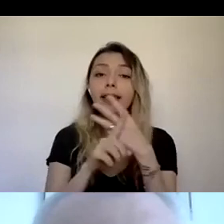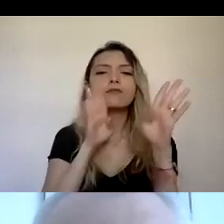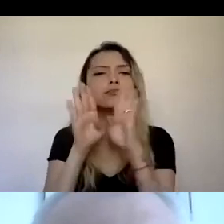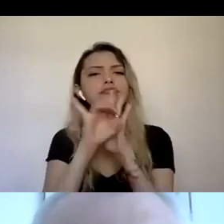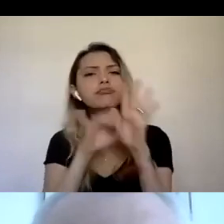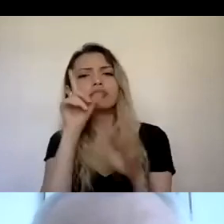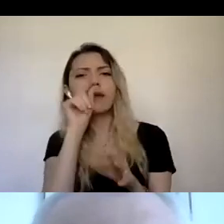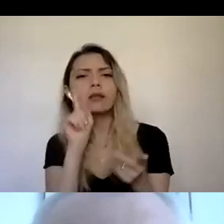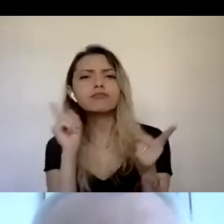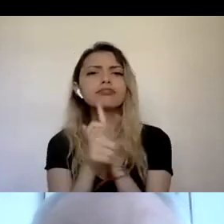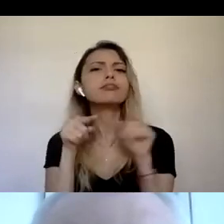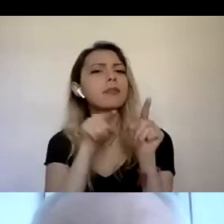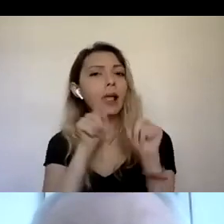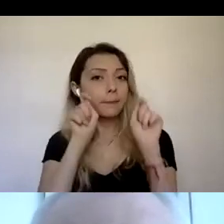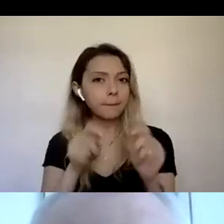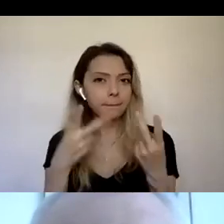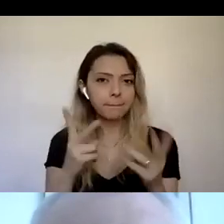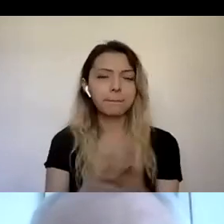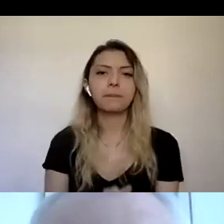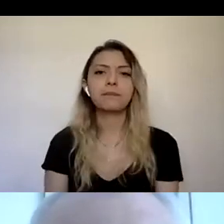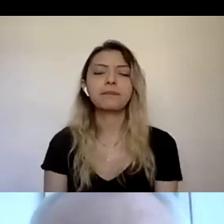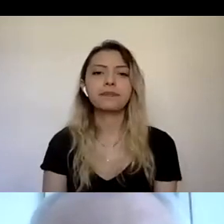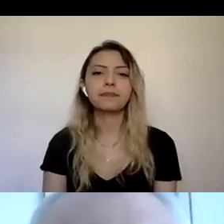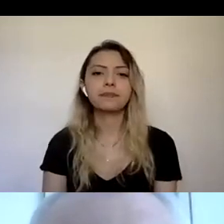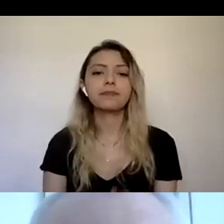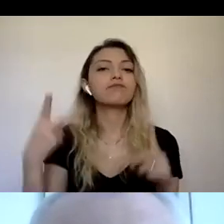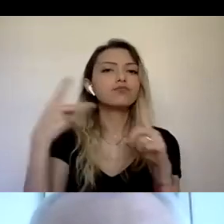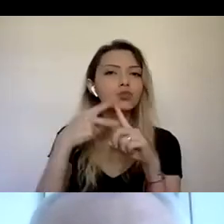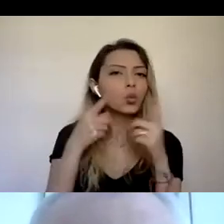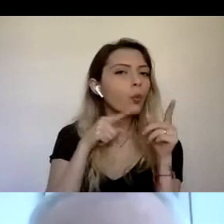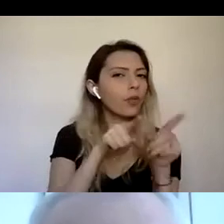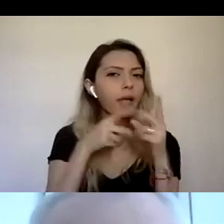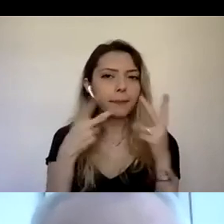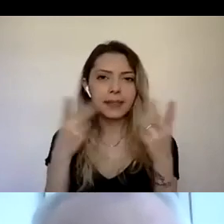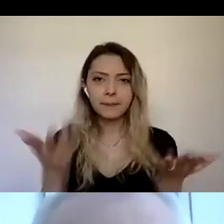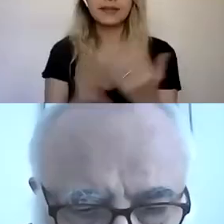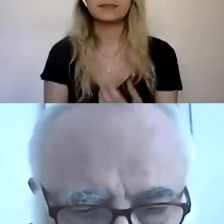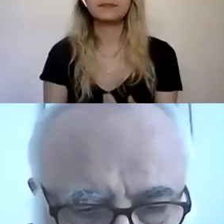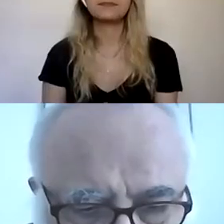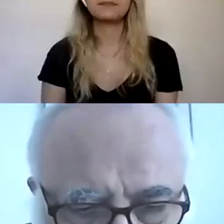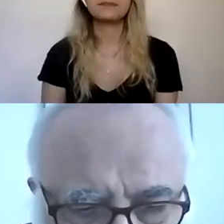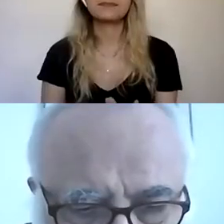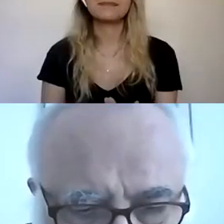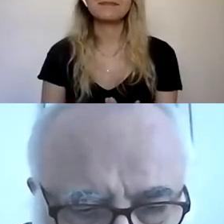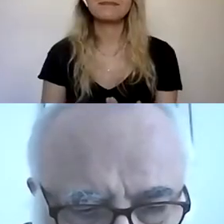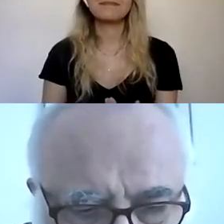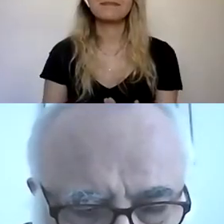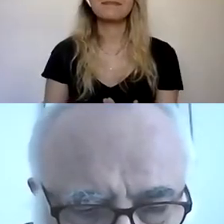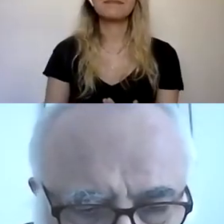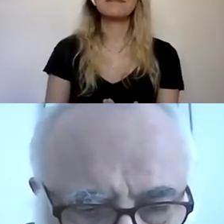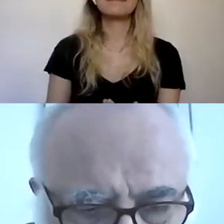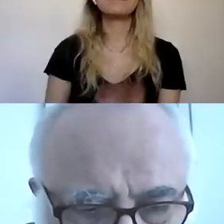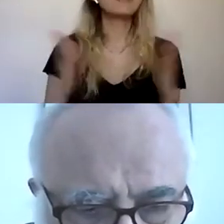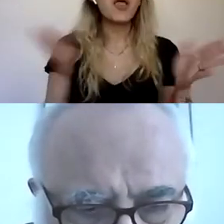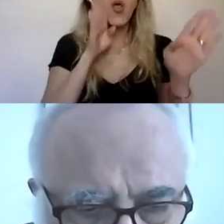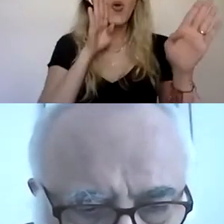hesaplarını takip ederseniz, Instagram'da, YouTube'da, Twitter'da her yerde varız. Neredeyse bir sosyal medya fenomeni kadar her